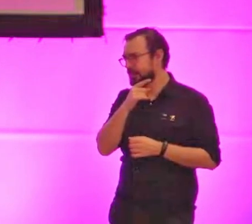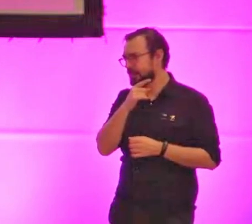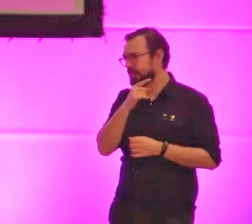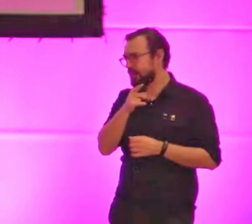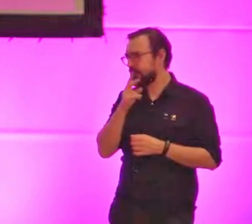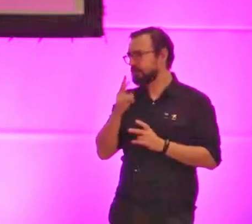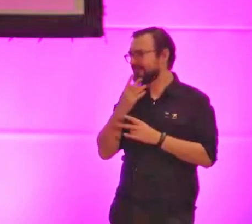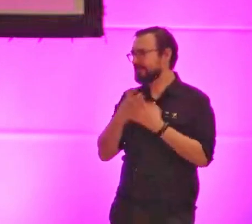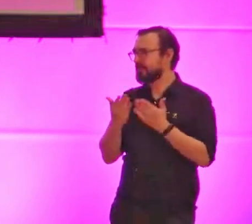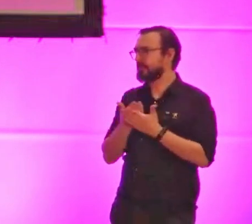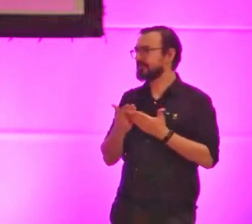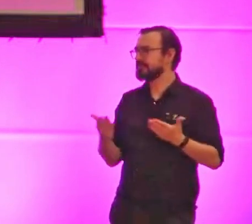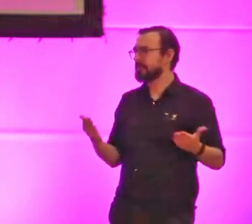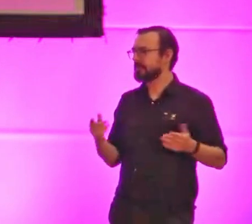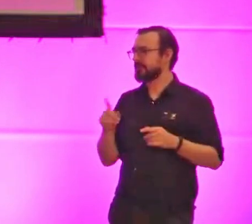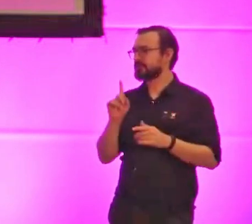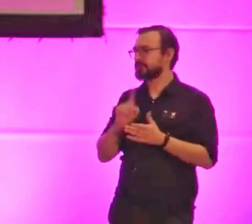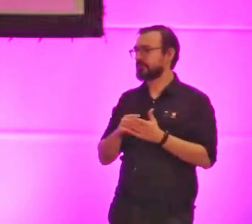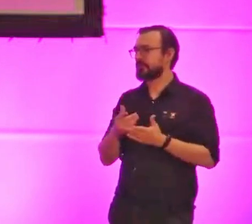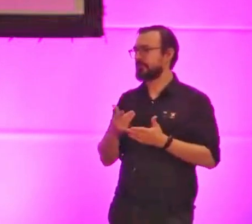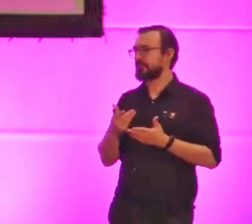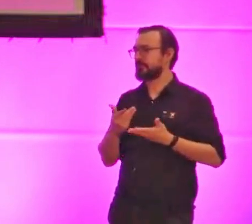visa presentationer för att få fram